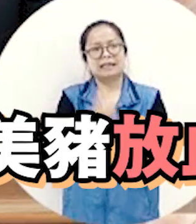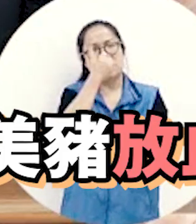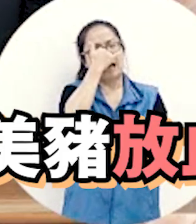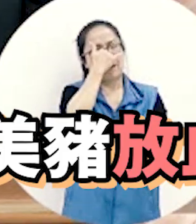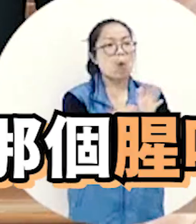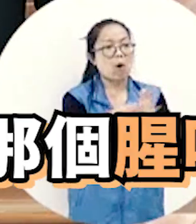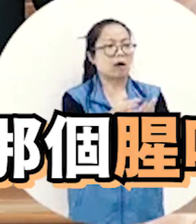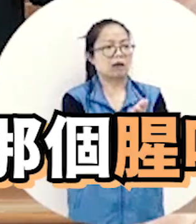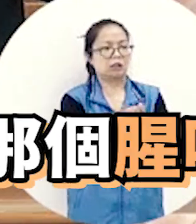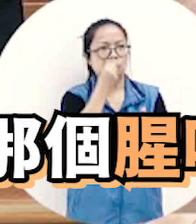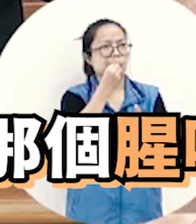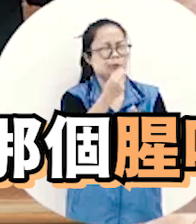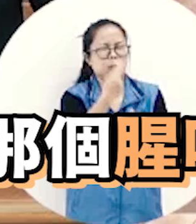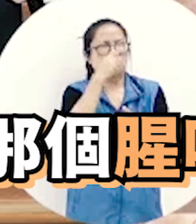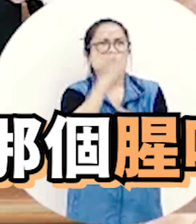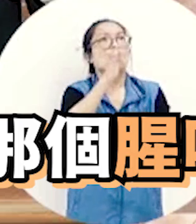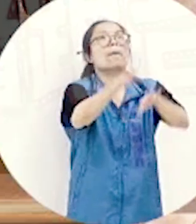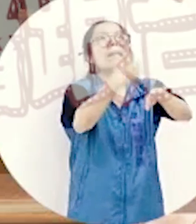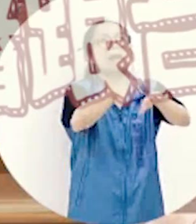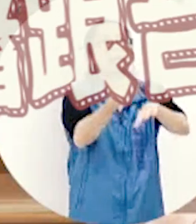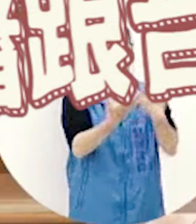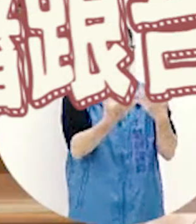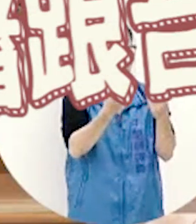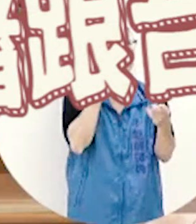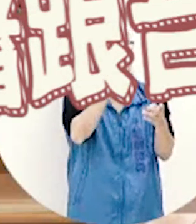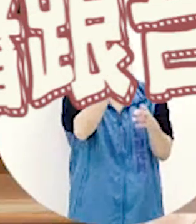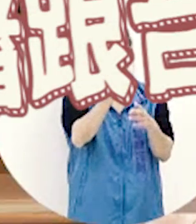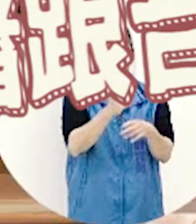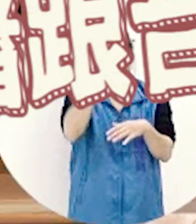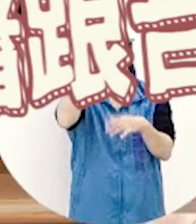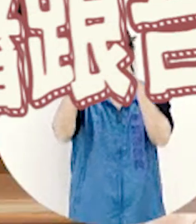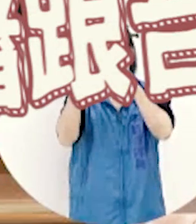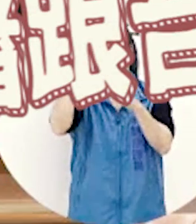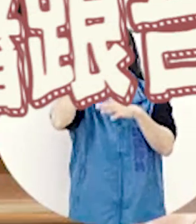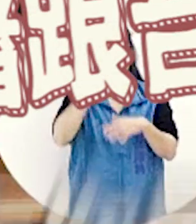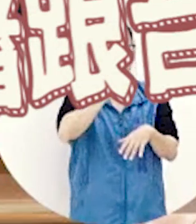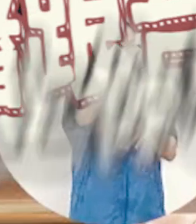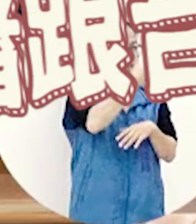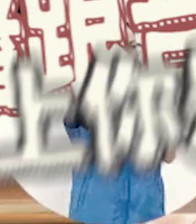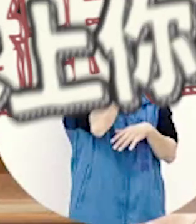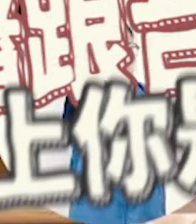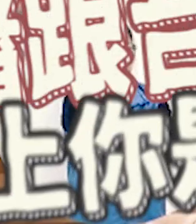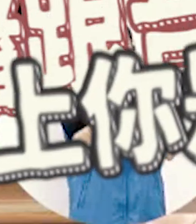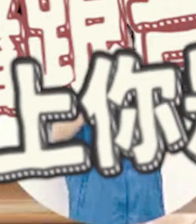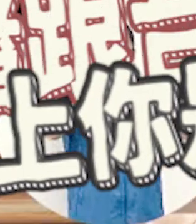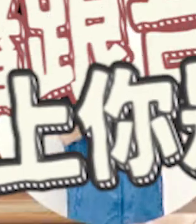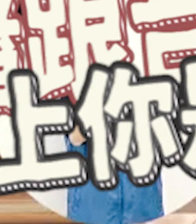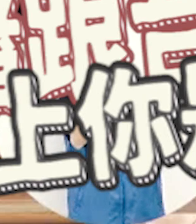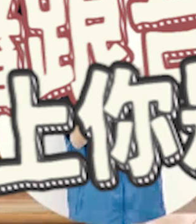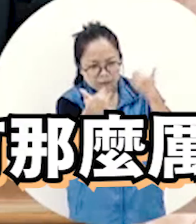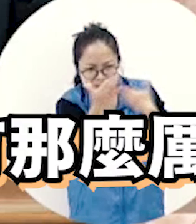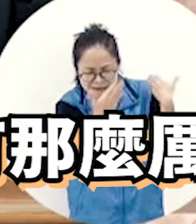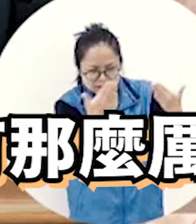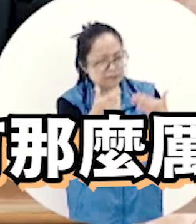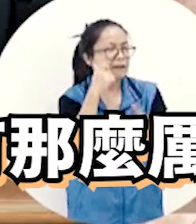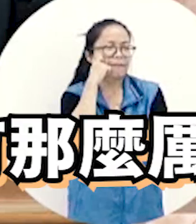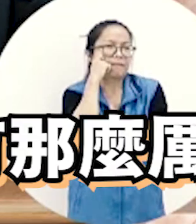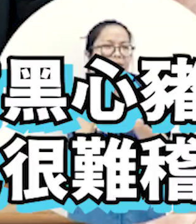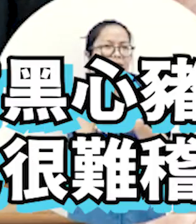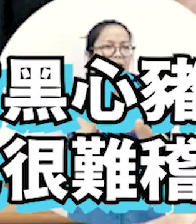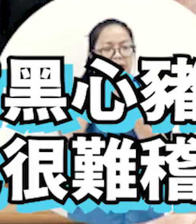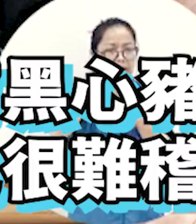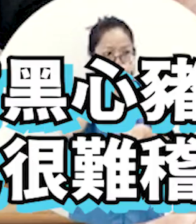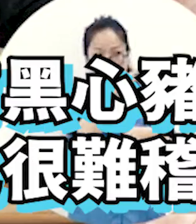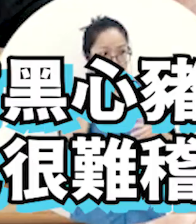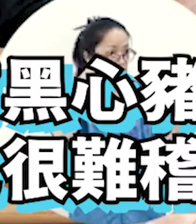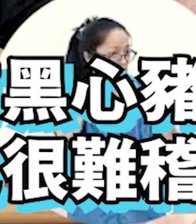啊，作贼啊啦，所以已经那个腥味都没有了，所以美猪跟台猪哈，基本上你是分不出来的啦， 分不出来， 没有那么厉害啦。